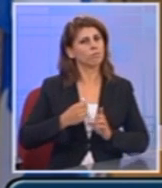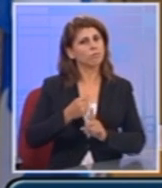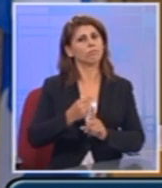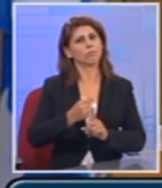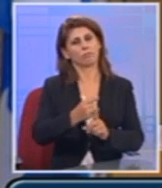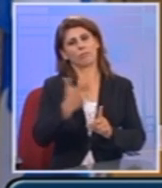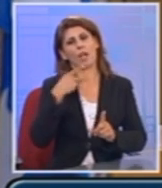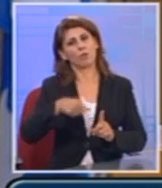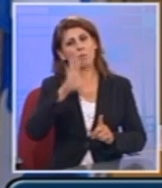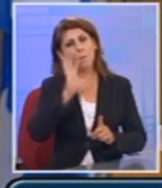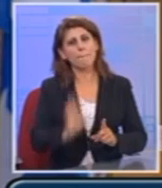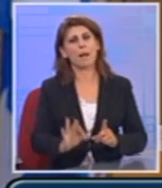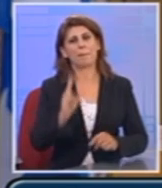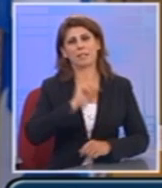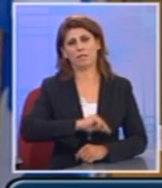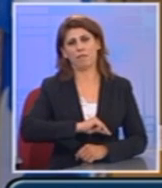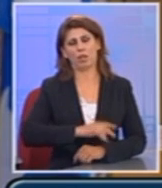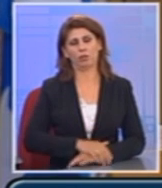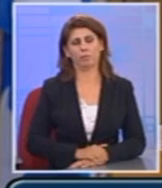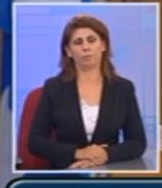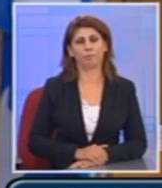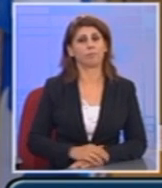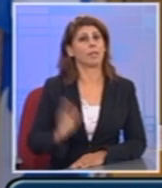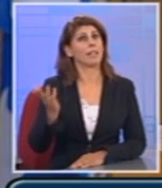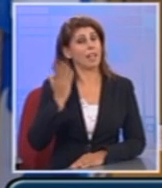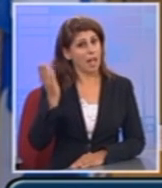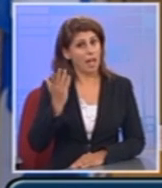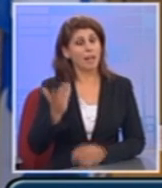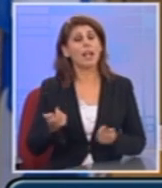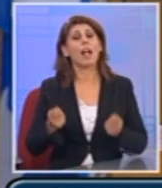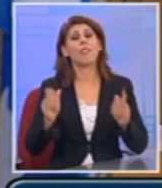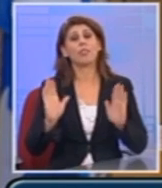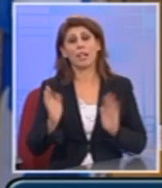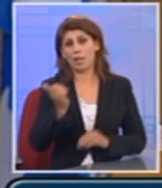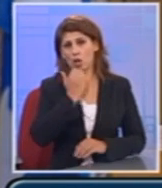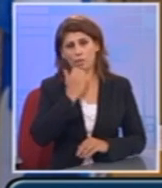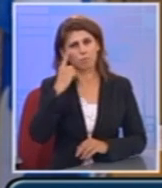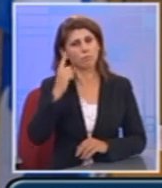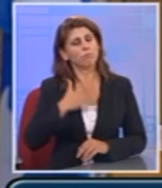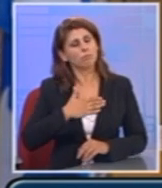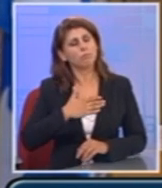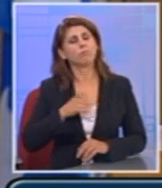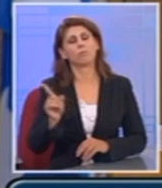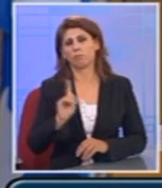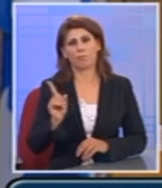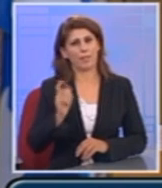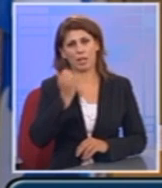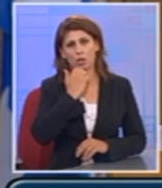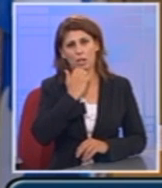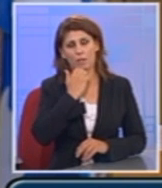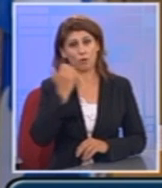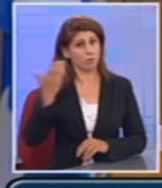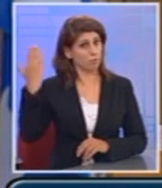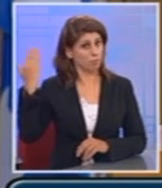αυτά που είναι τα πραγματικά της συμφέροντα διότι αν δεν κάνω λάθος και νομίζω ότι δεν κάνω λάθος η